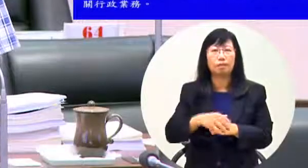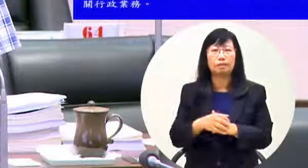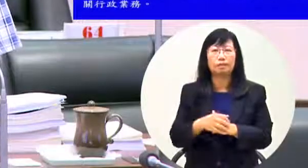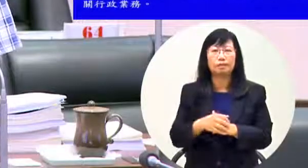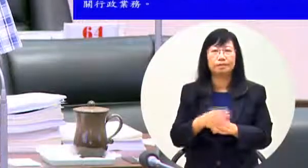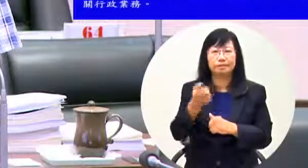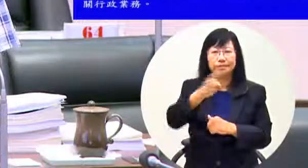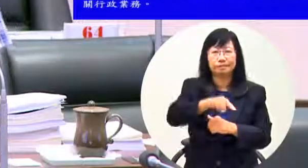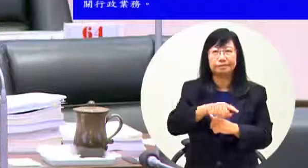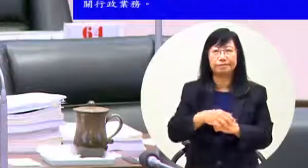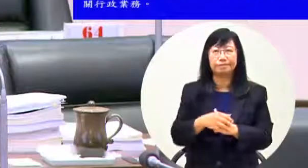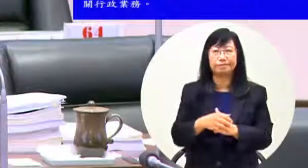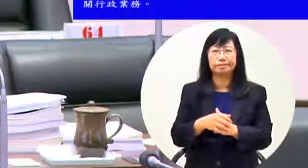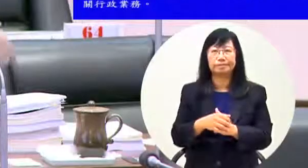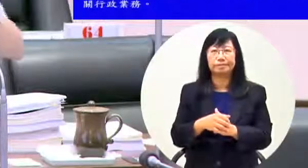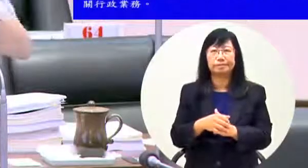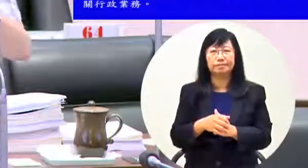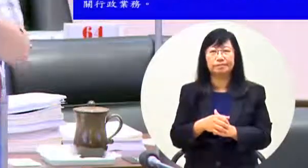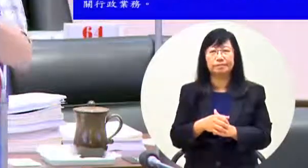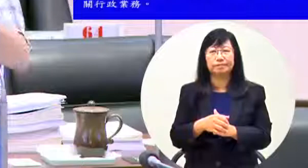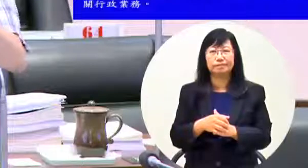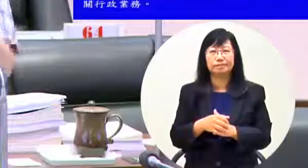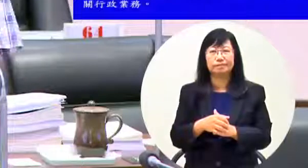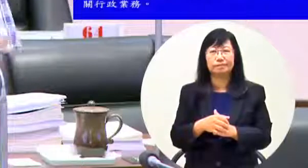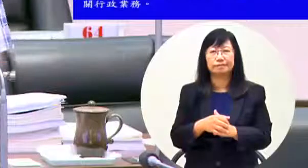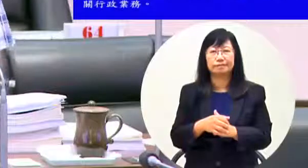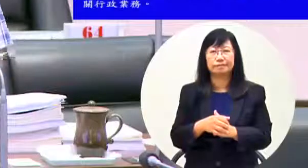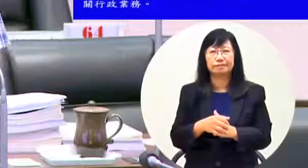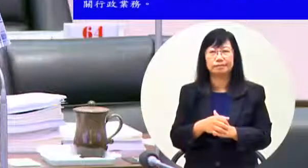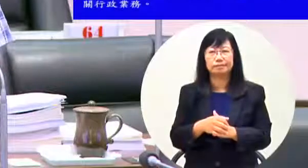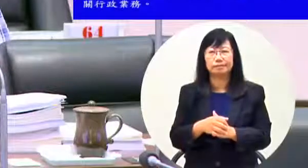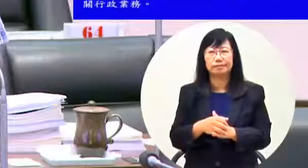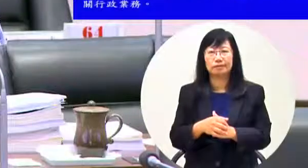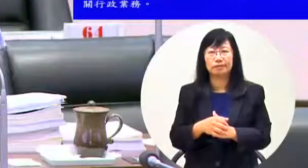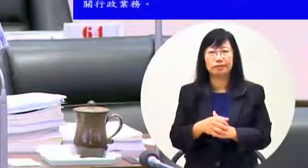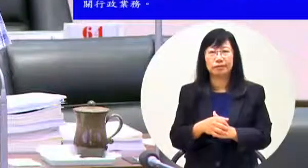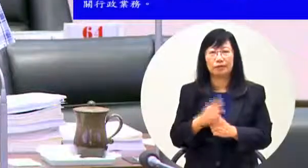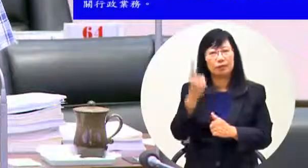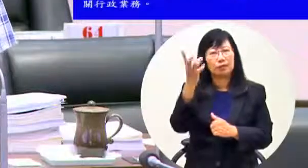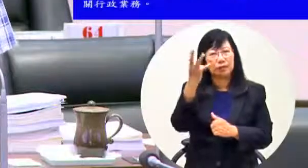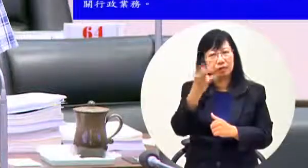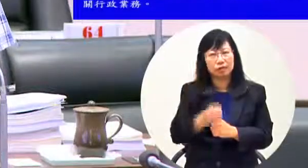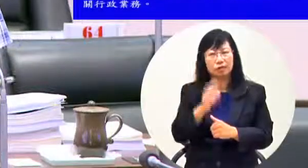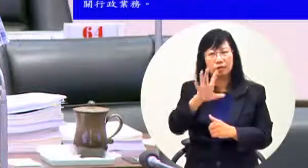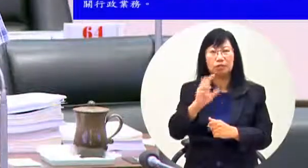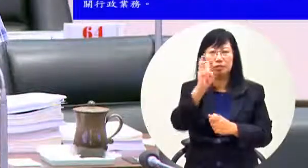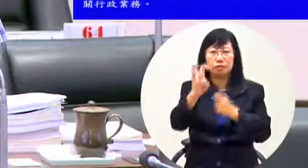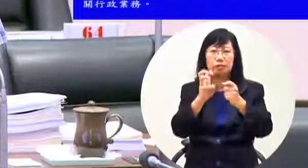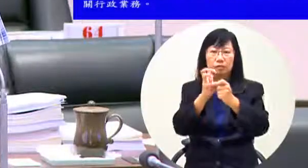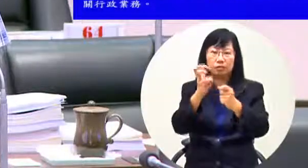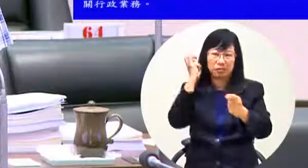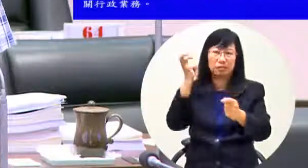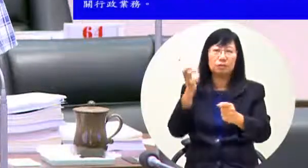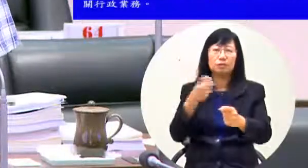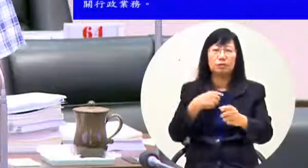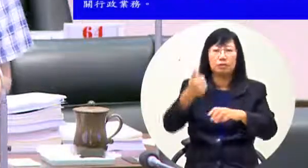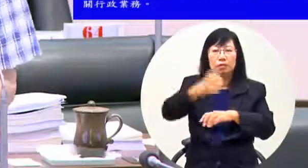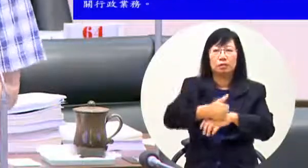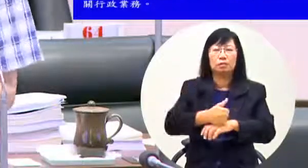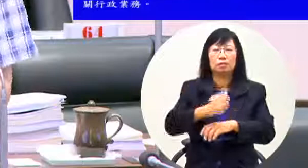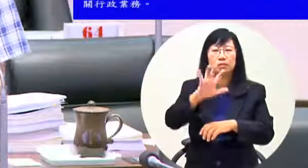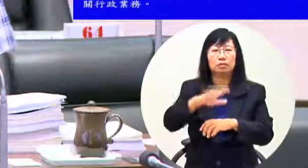我们。我一而再再而三的，我讲我三十几人讲出来哈，我们偏远地区社区